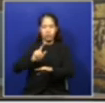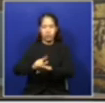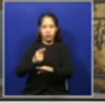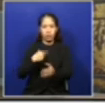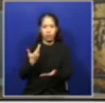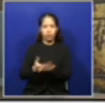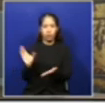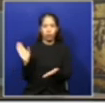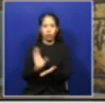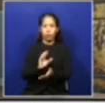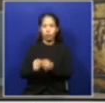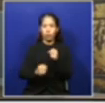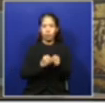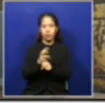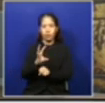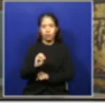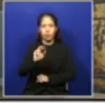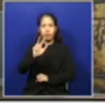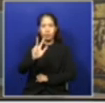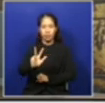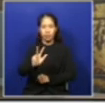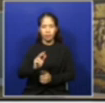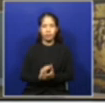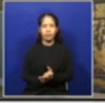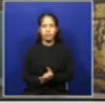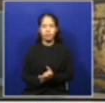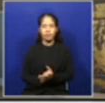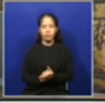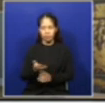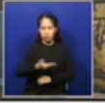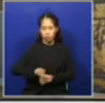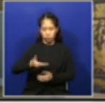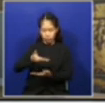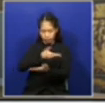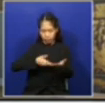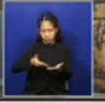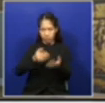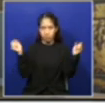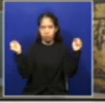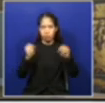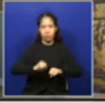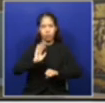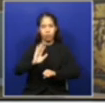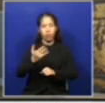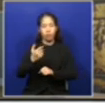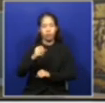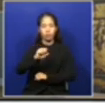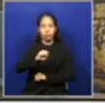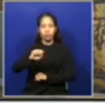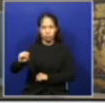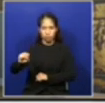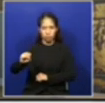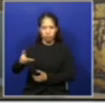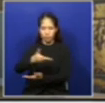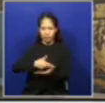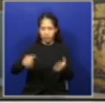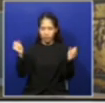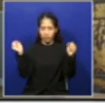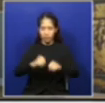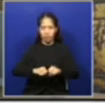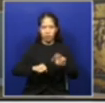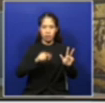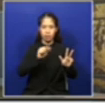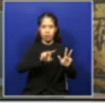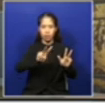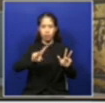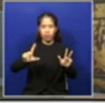าณปี2563นั้นเราผ่านการพิจารณาของสภาผู้แทนราษฎร 3.2 ล้านล้านครับท่านประธ